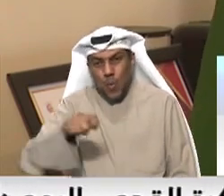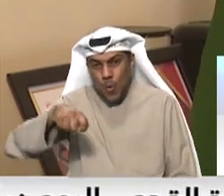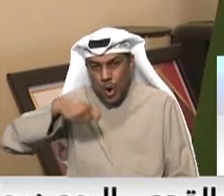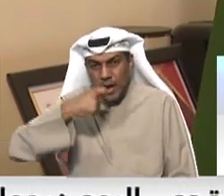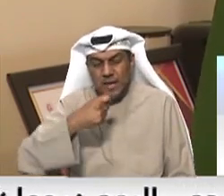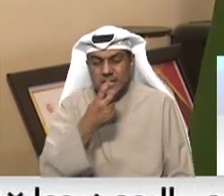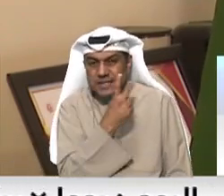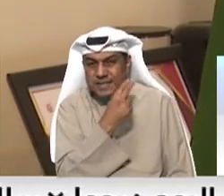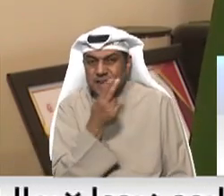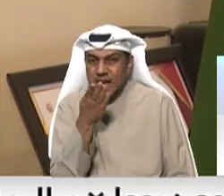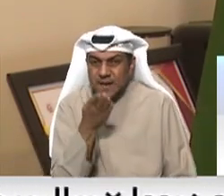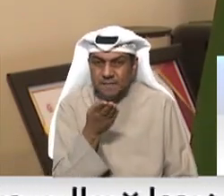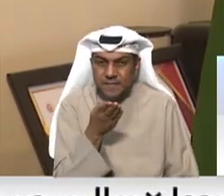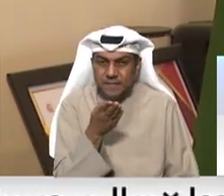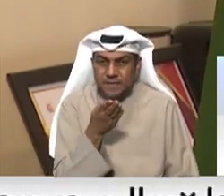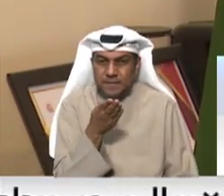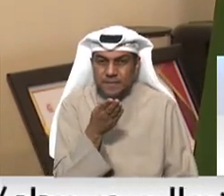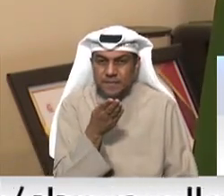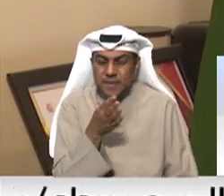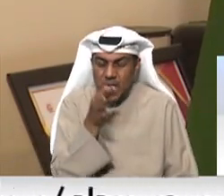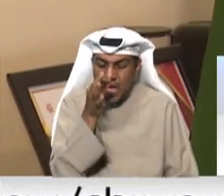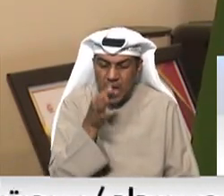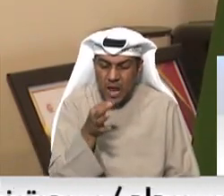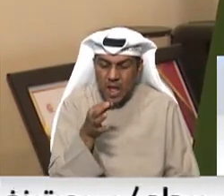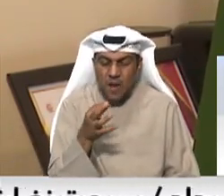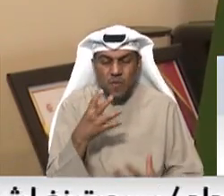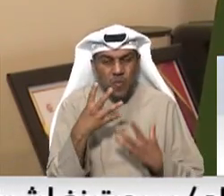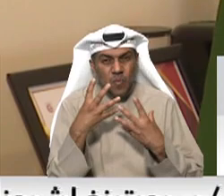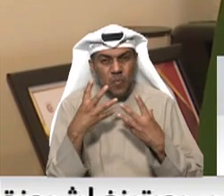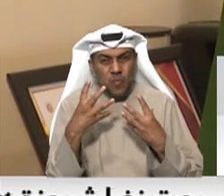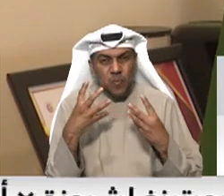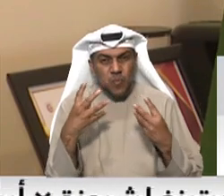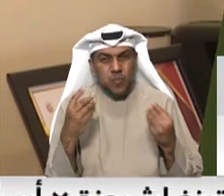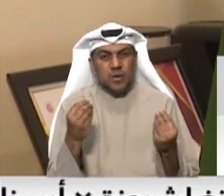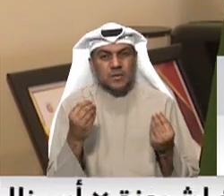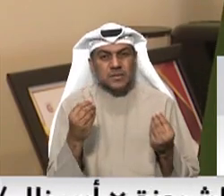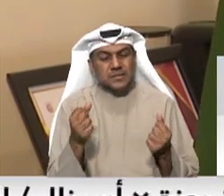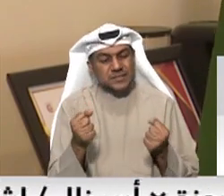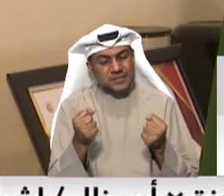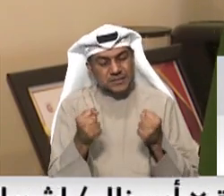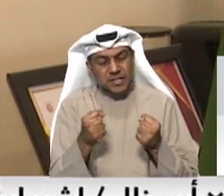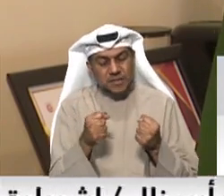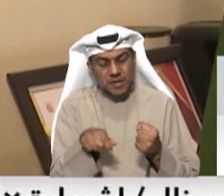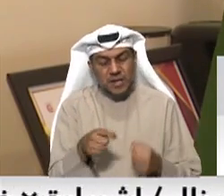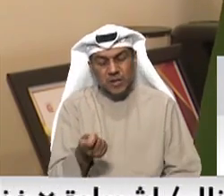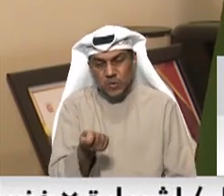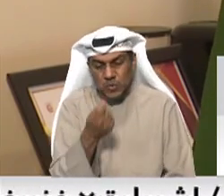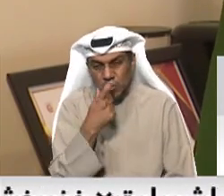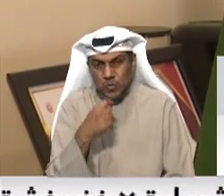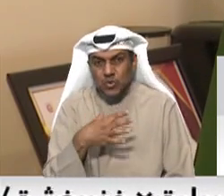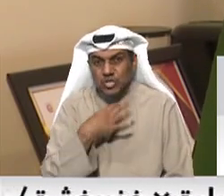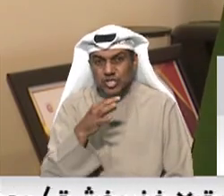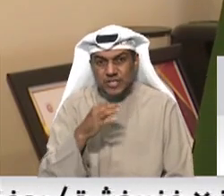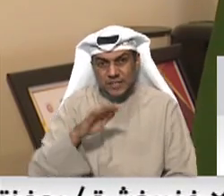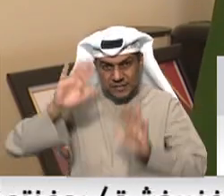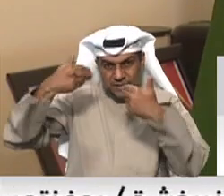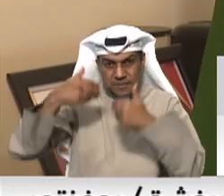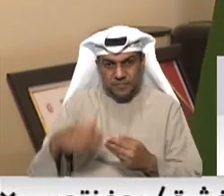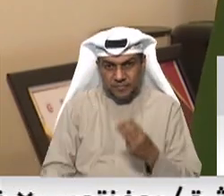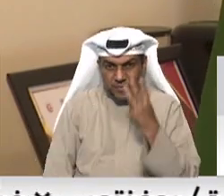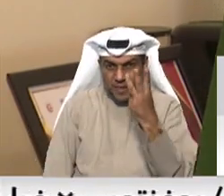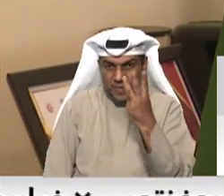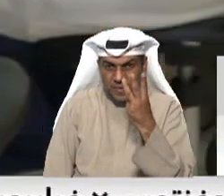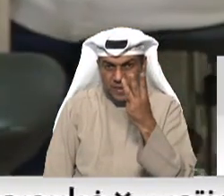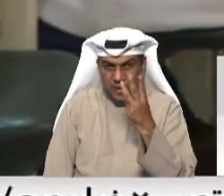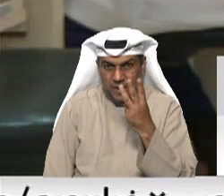ما تؤدي الدور اللي مفروض تؤدي انها تخفف الالم هذه الادويه الجديده المستحدثه تخفف